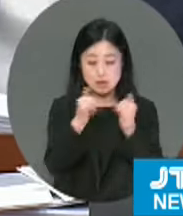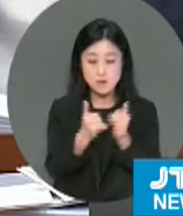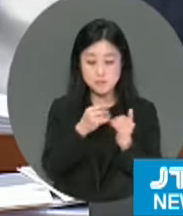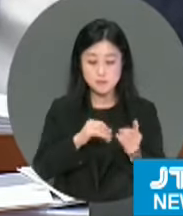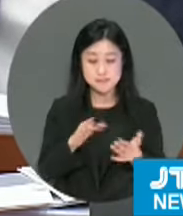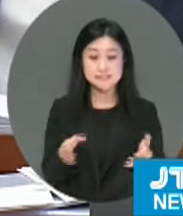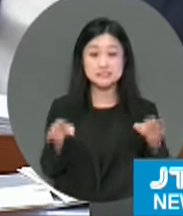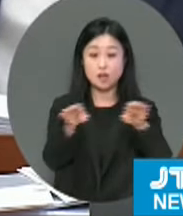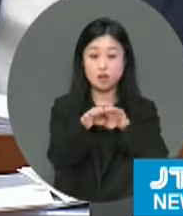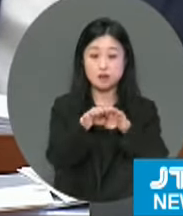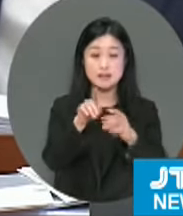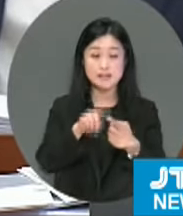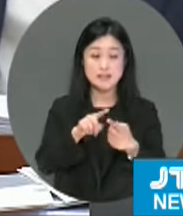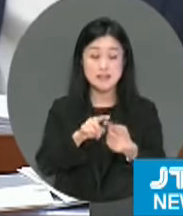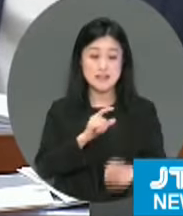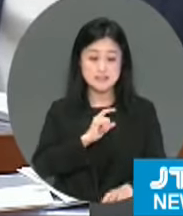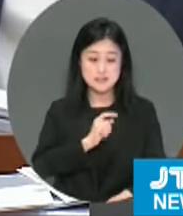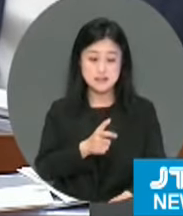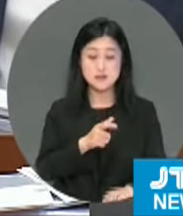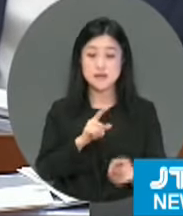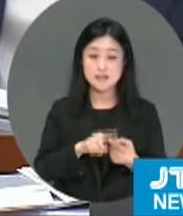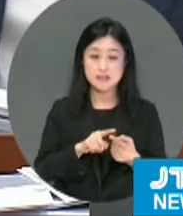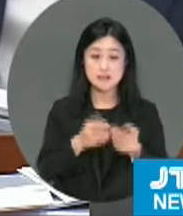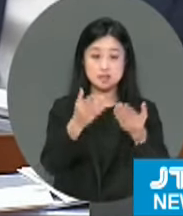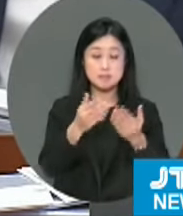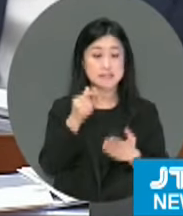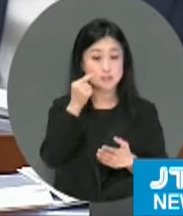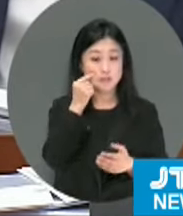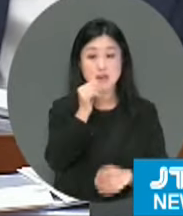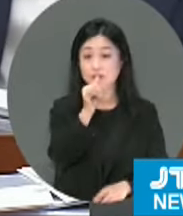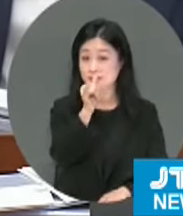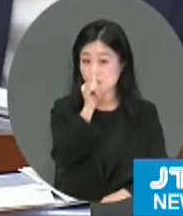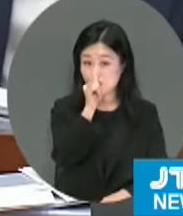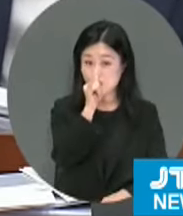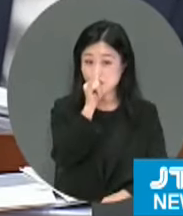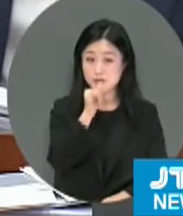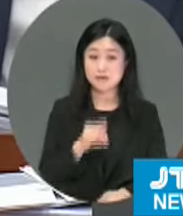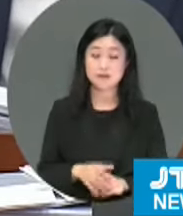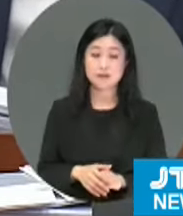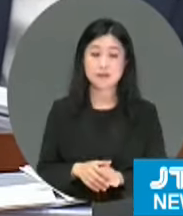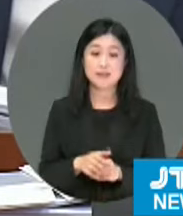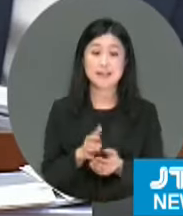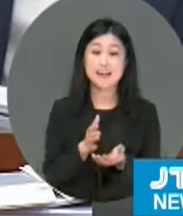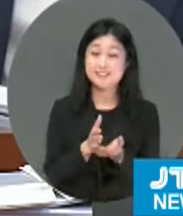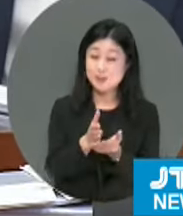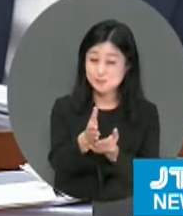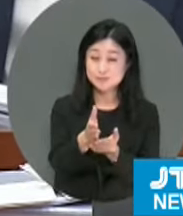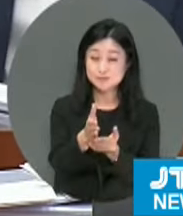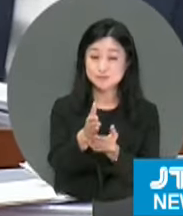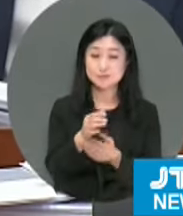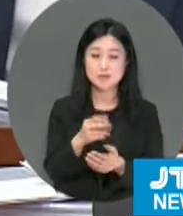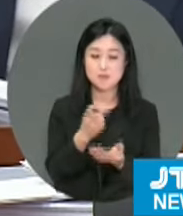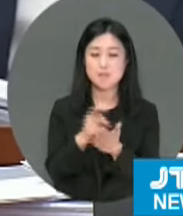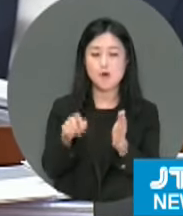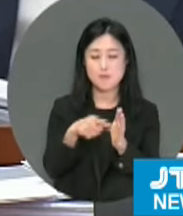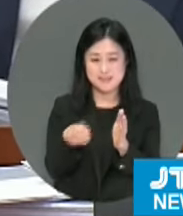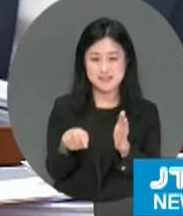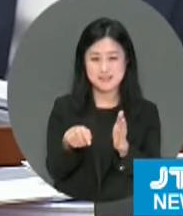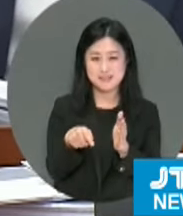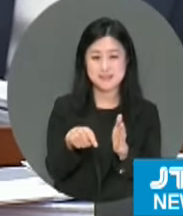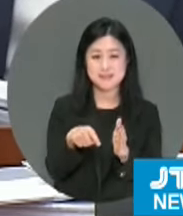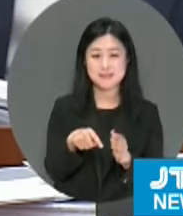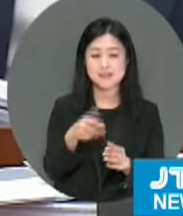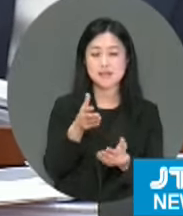사회복지시설의 그런 자격에 대한 것들을 못 받고 있는 그런 부분인데, 이게 전문의 급여, 아까 말씀하신 대로 의료법인이기 때문에 전문의